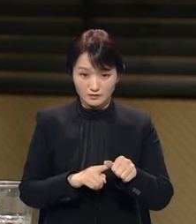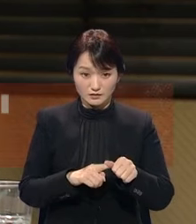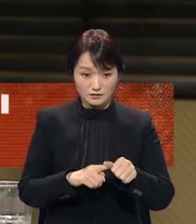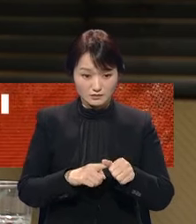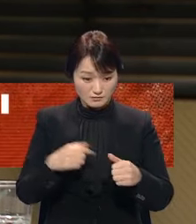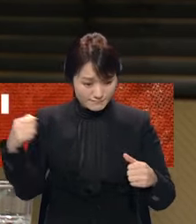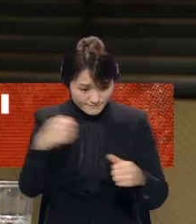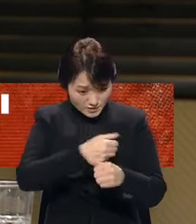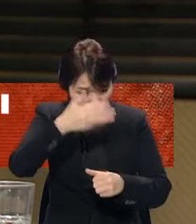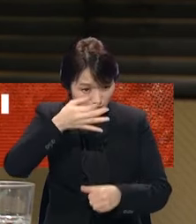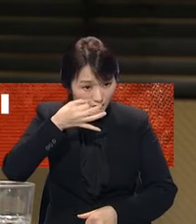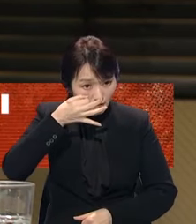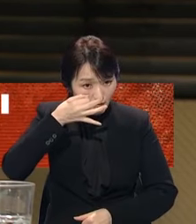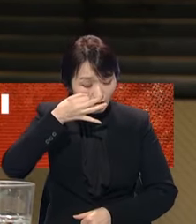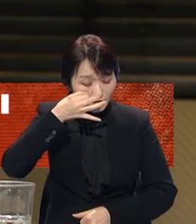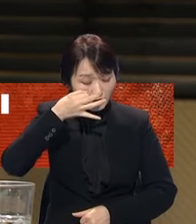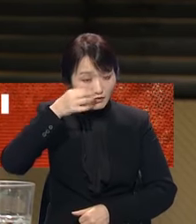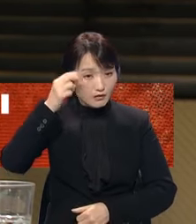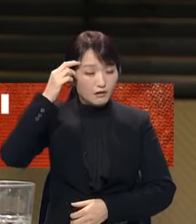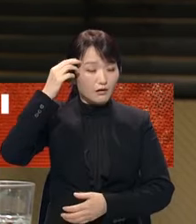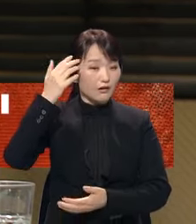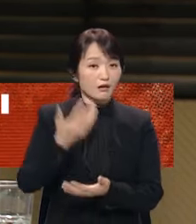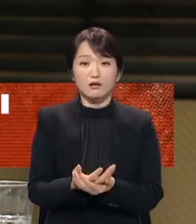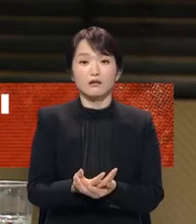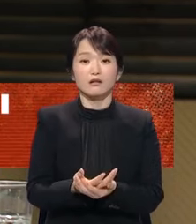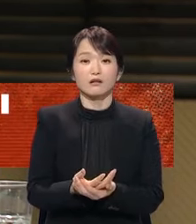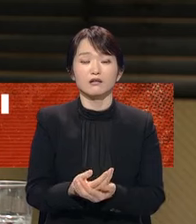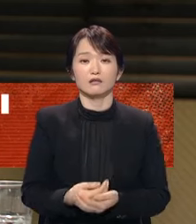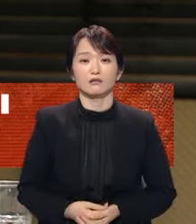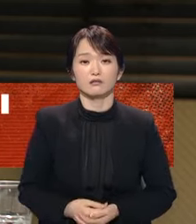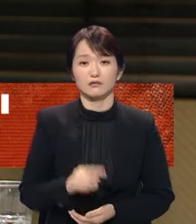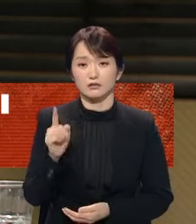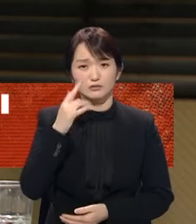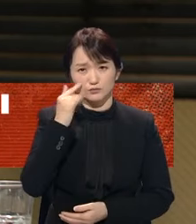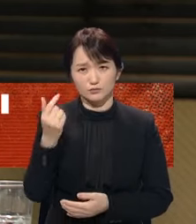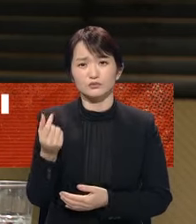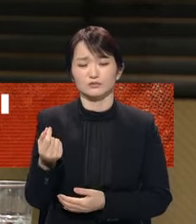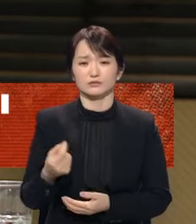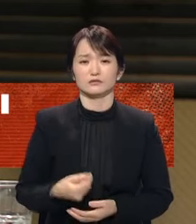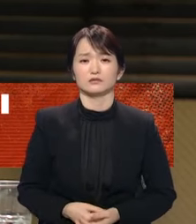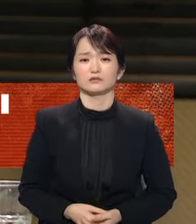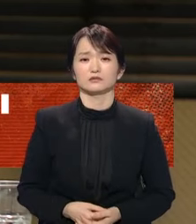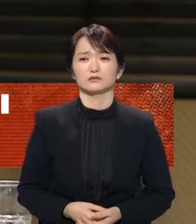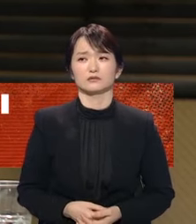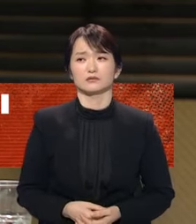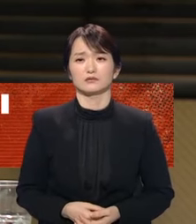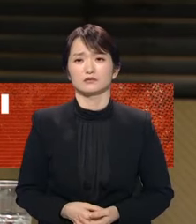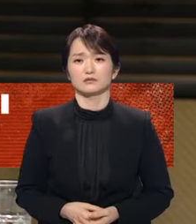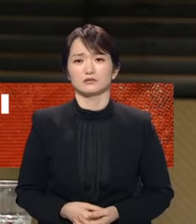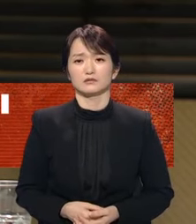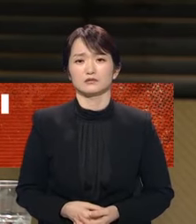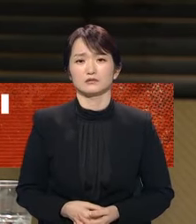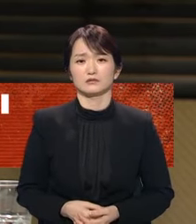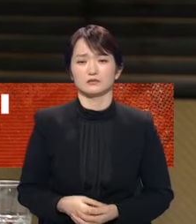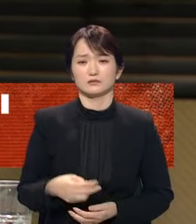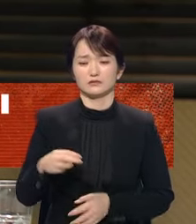거의 까무러치실 뻔하셨다고 합니다. 그건 어떤 부모여도 똑같으셨을 것 같은데 일단 이 30대